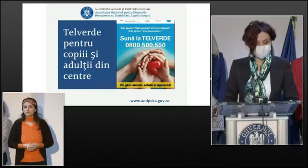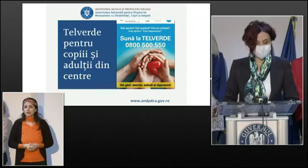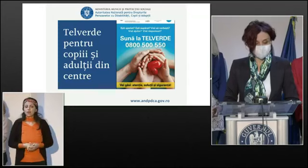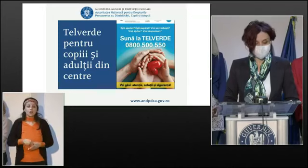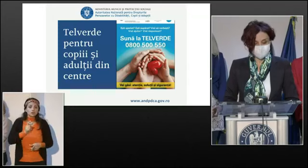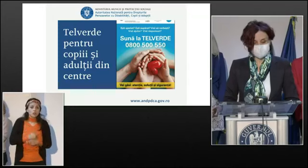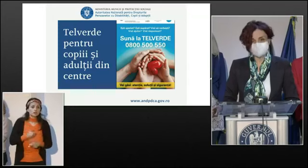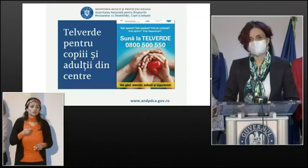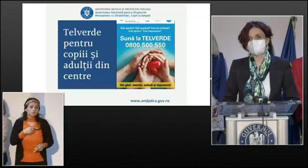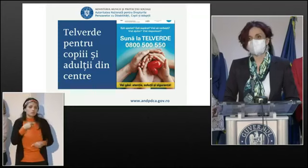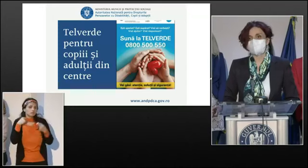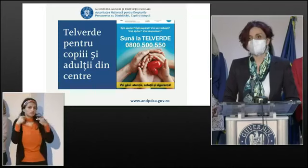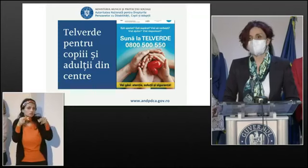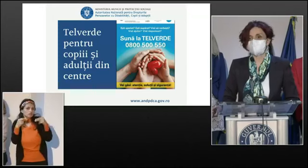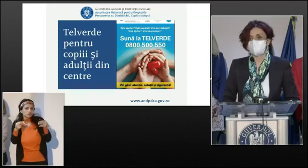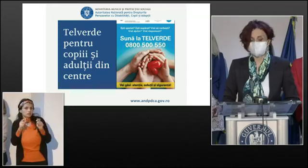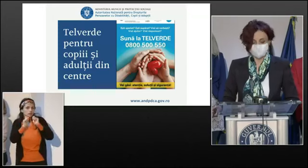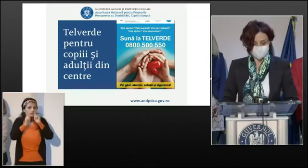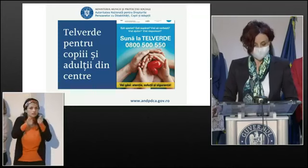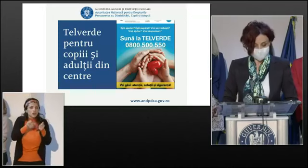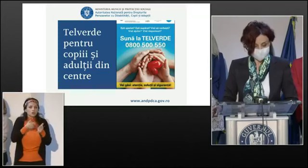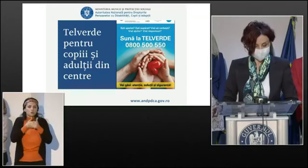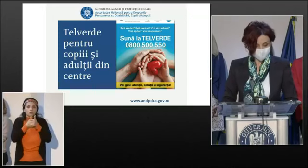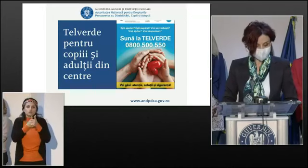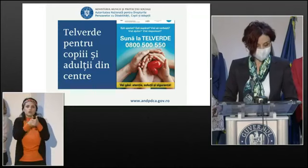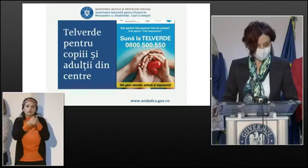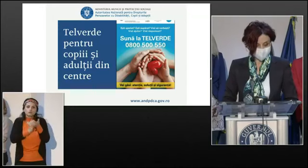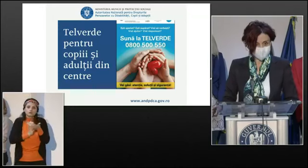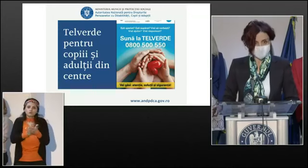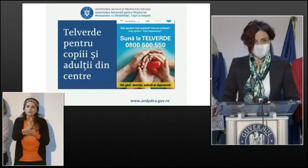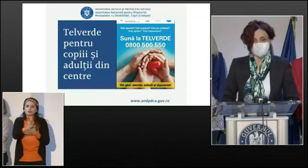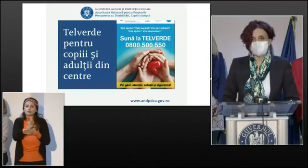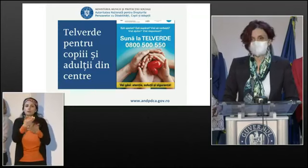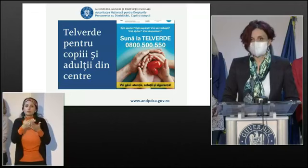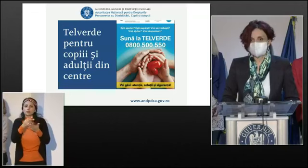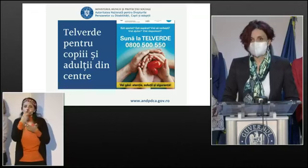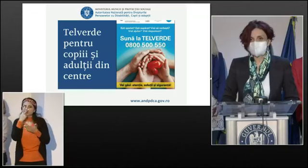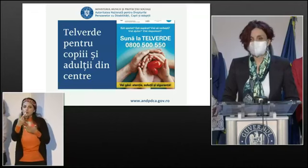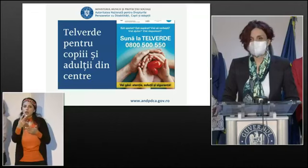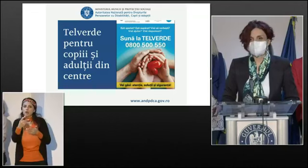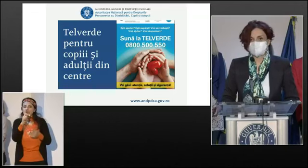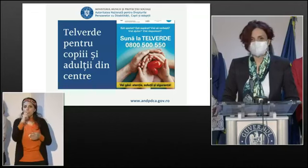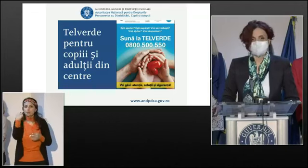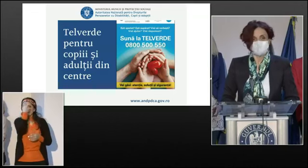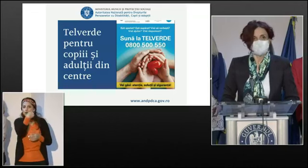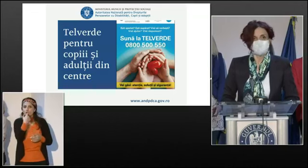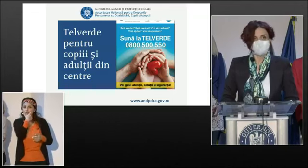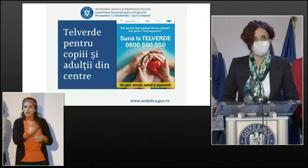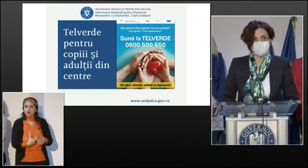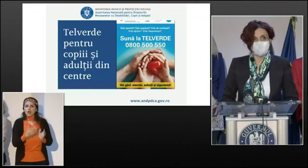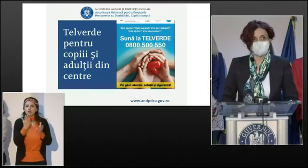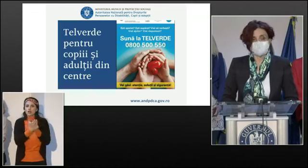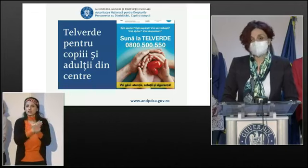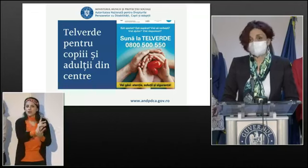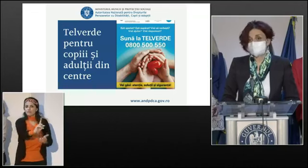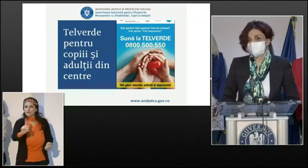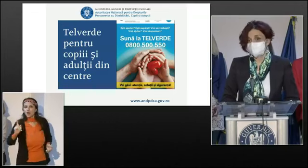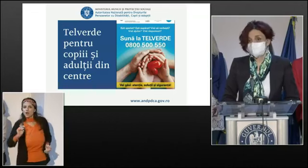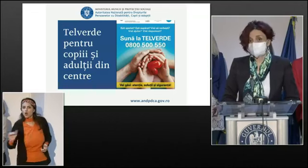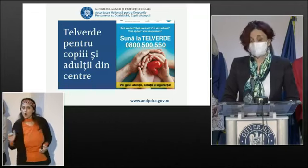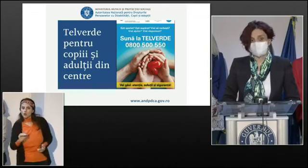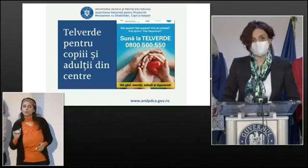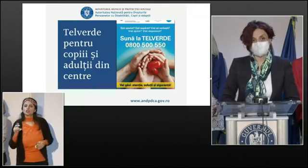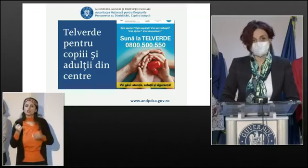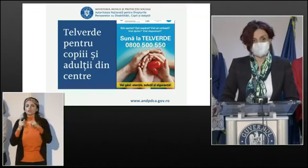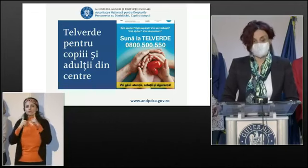si monitorizăm constant revizuire a profilului public al copiilor si incercam sa raspundem nevoilor atât